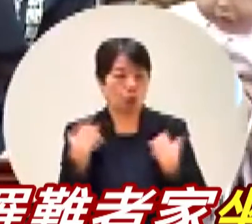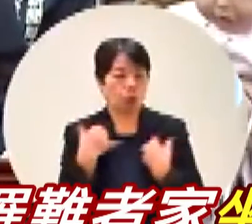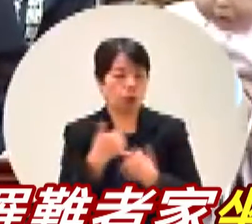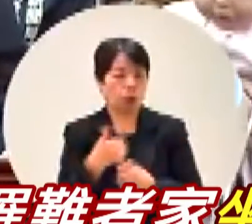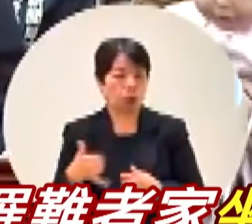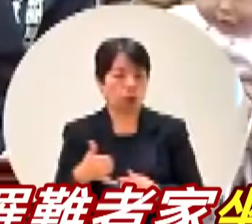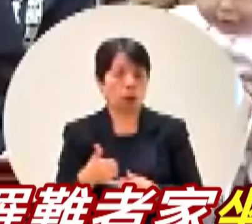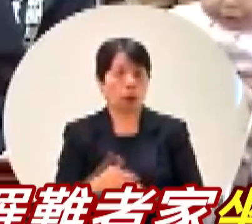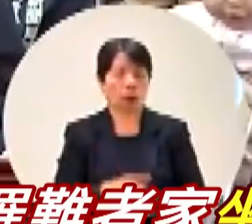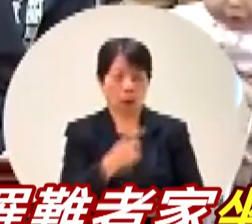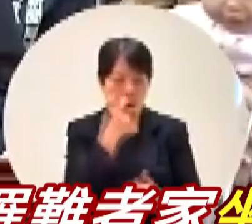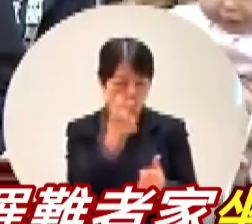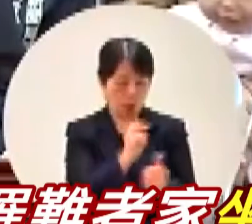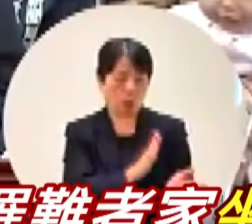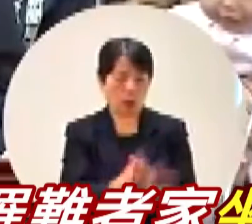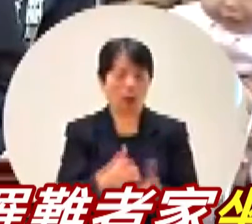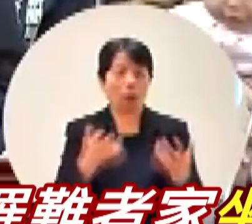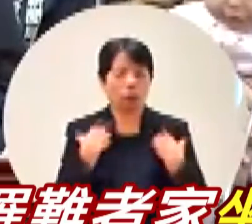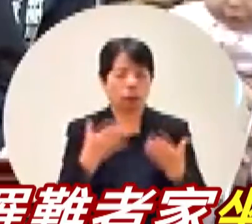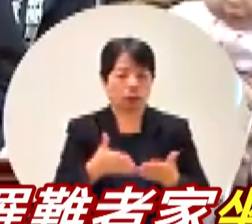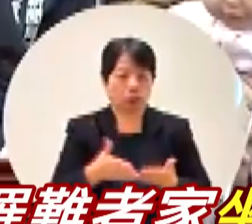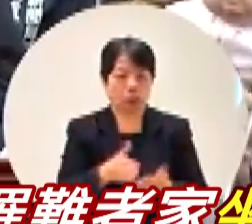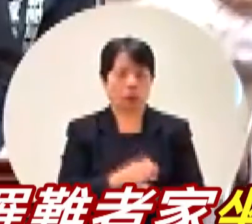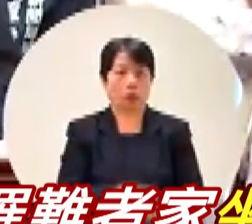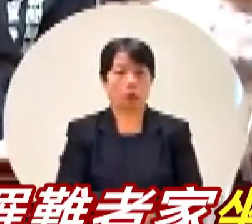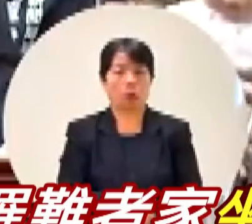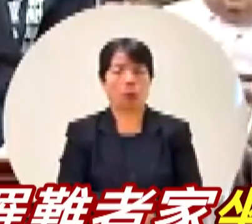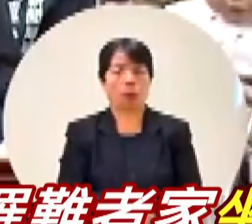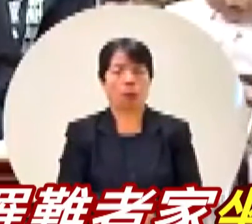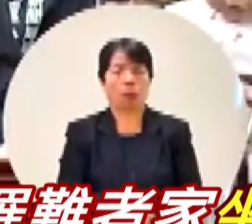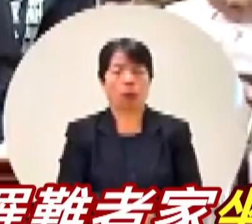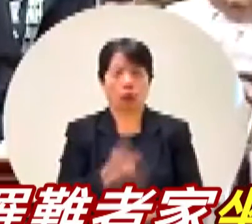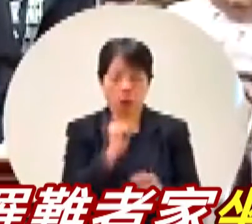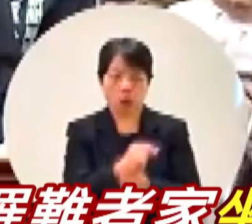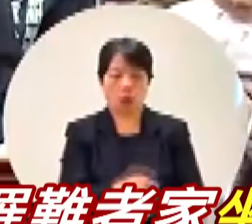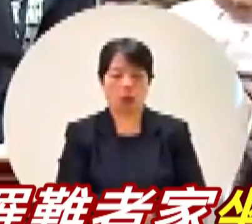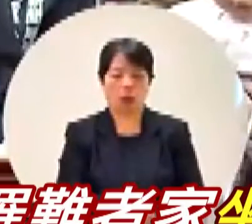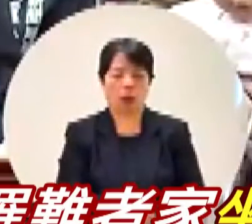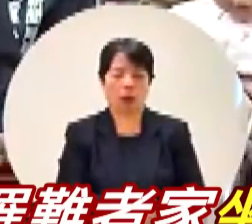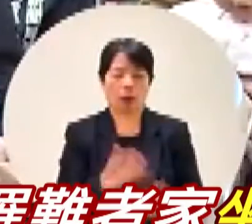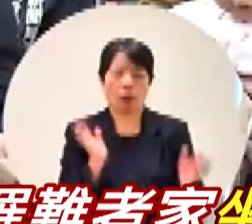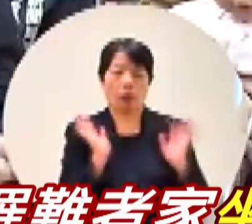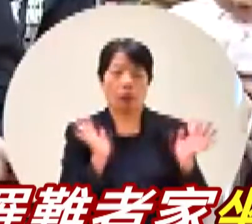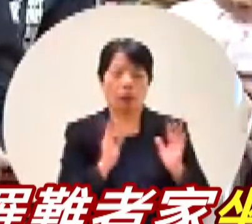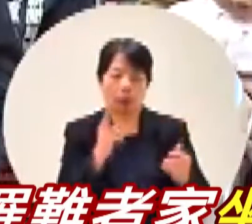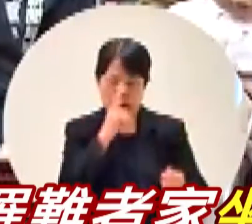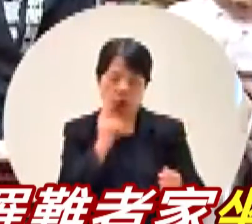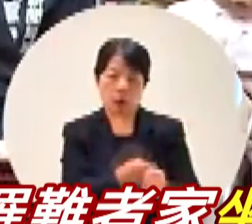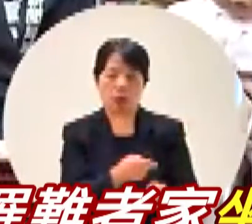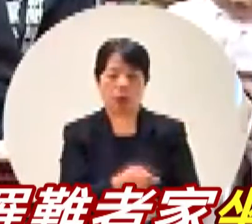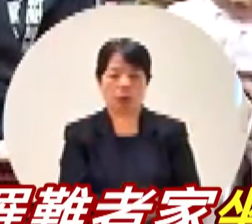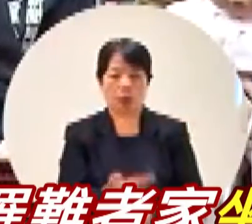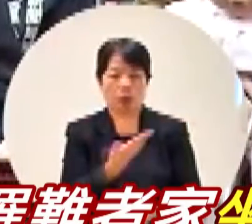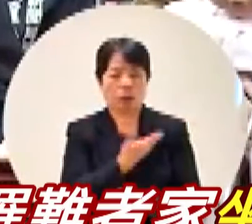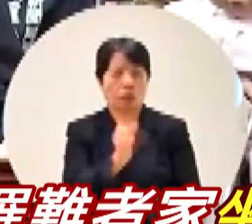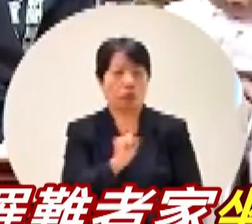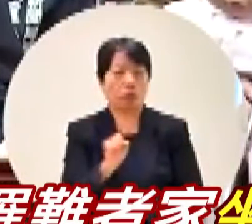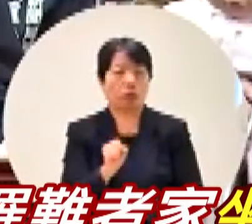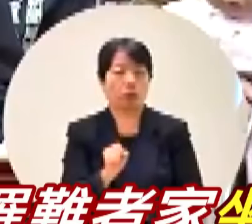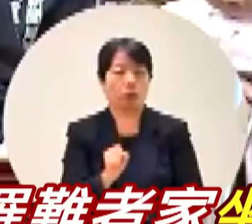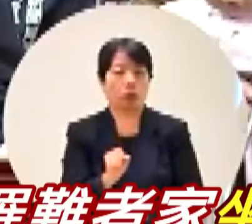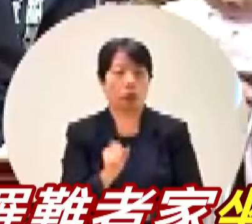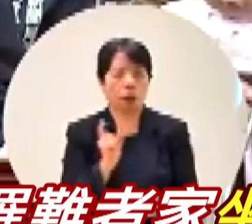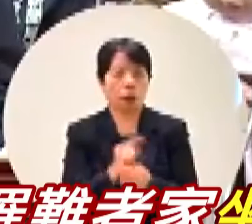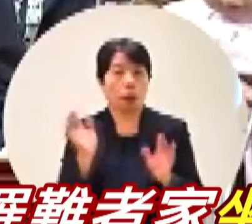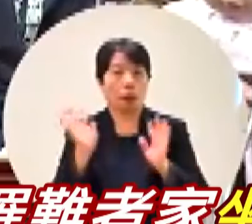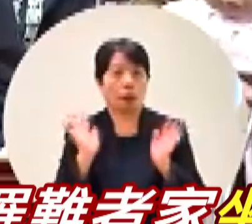负起管理的责任嘛，所以对于虐童，我们还是一样，我们没有办法去容忍说有任何一个我们的小